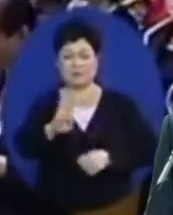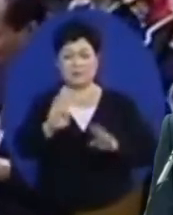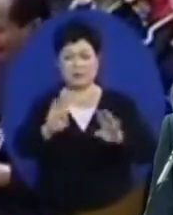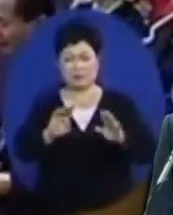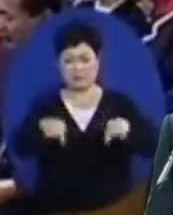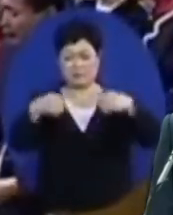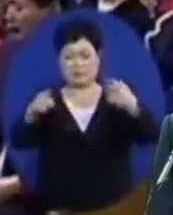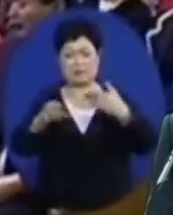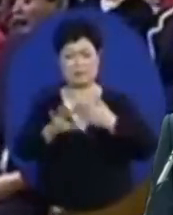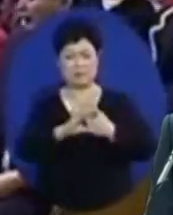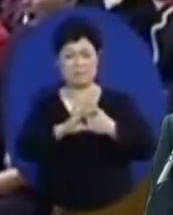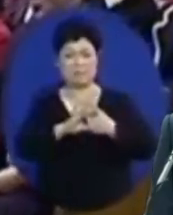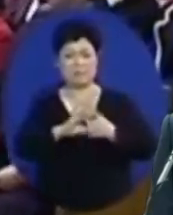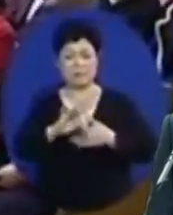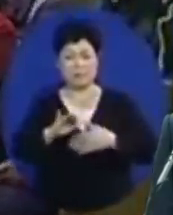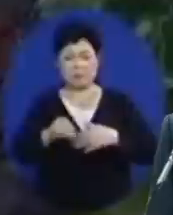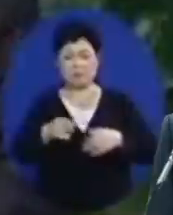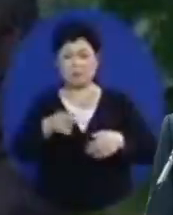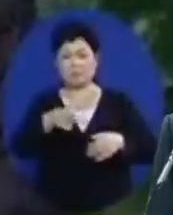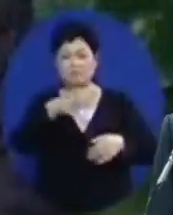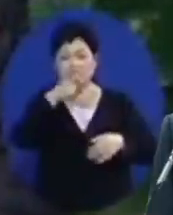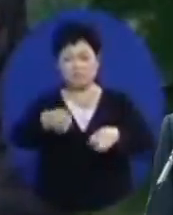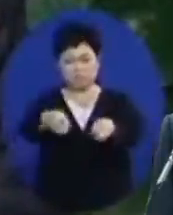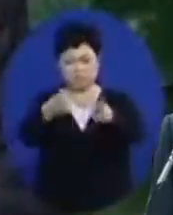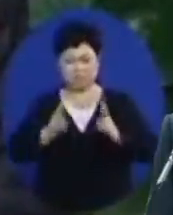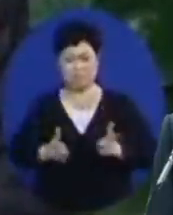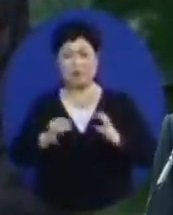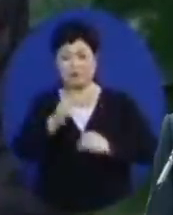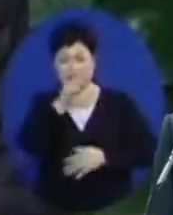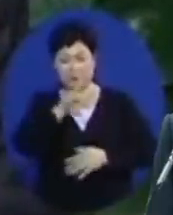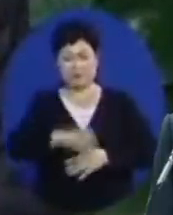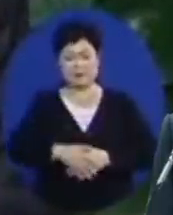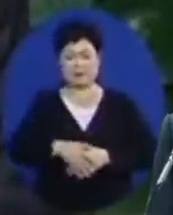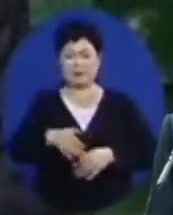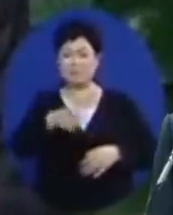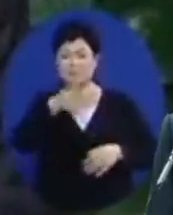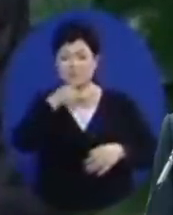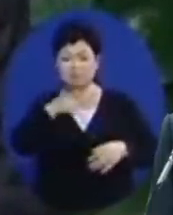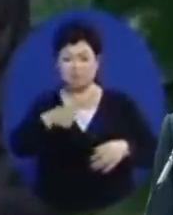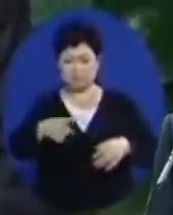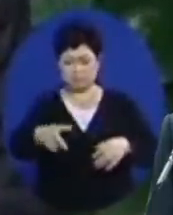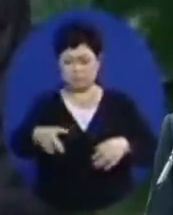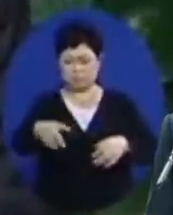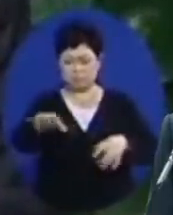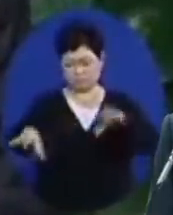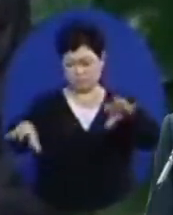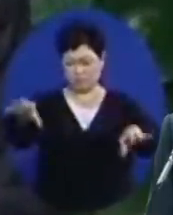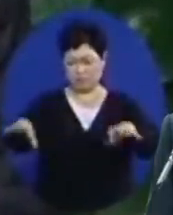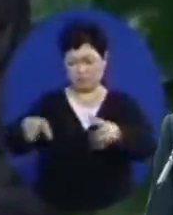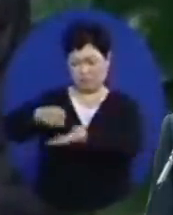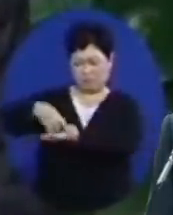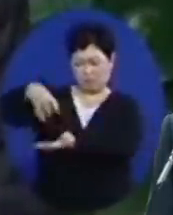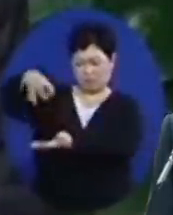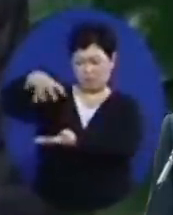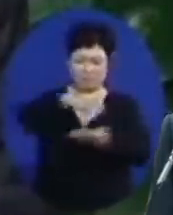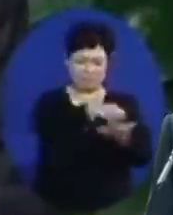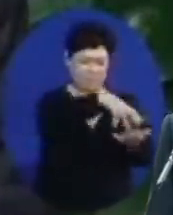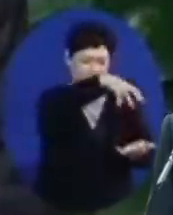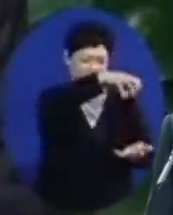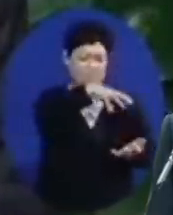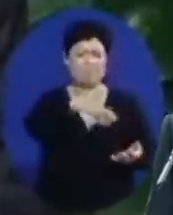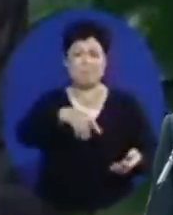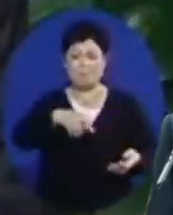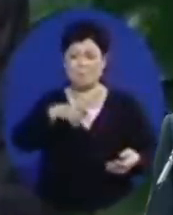됩니다. 아침 학교 갈 때 개울을 가해 보면 개울 양편에 거품이 많이 일어나 있습니다. 밤새도록 물이